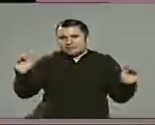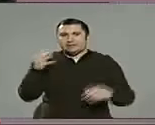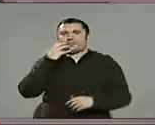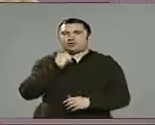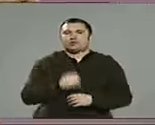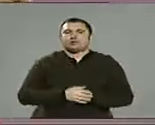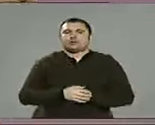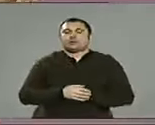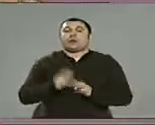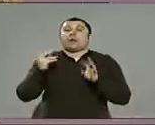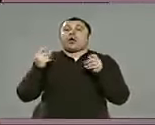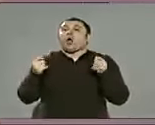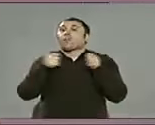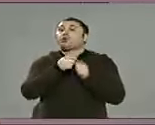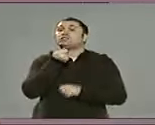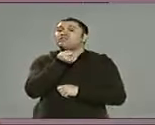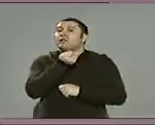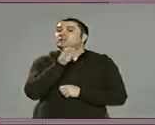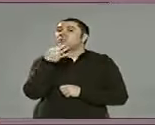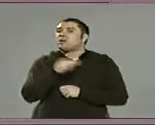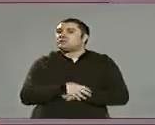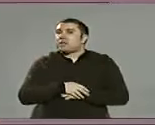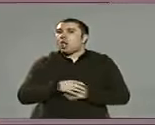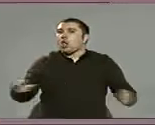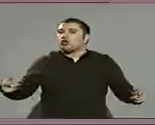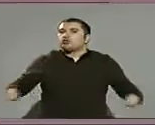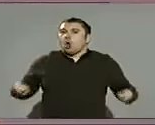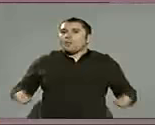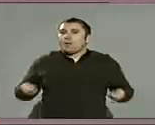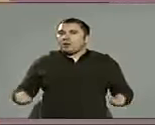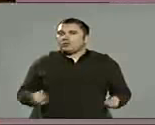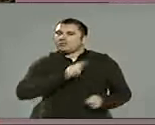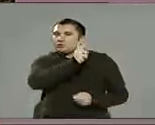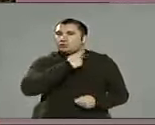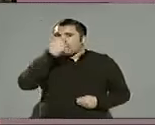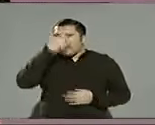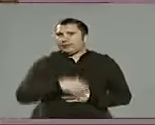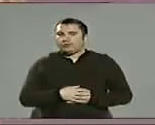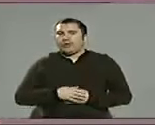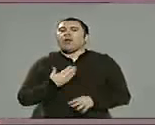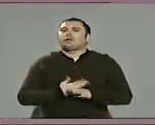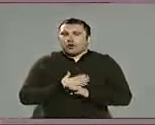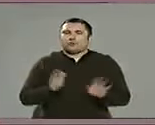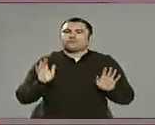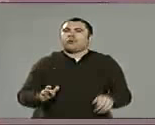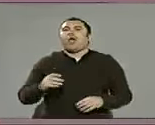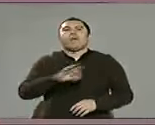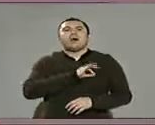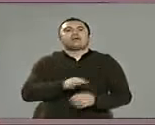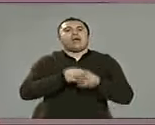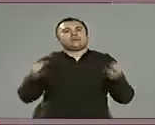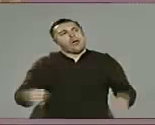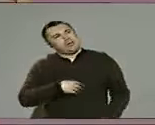Das sieht der Bundesfinanzminister Wolfgang Schäuble genauso wie wir. Und deswegen lasst uns als Parteitag ihm sagen, Herr